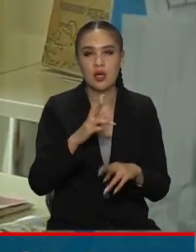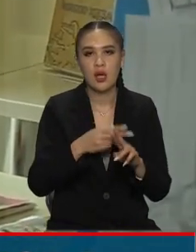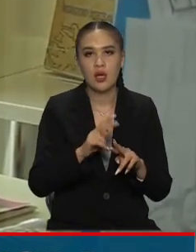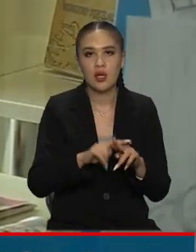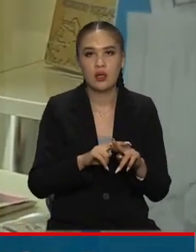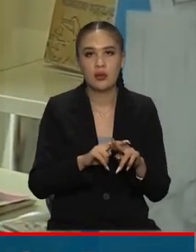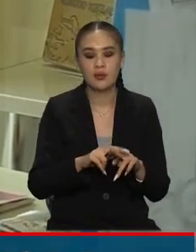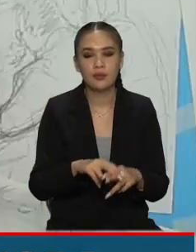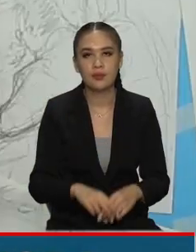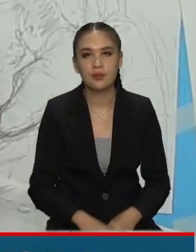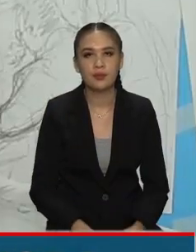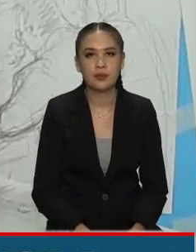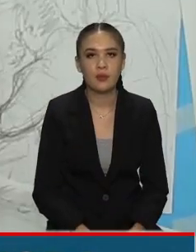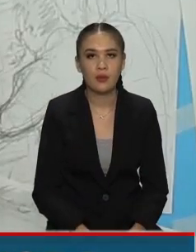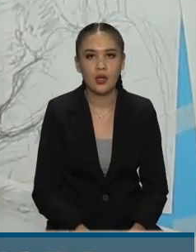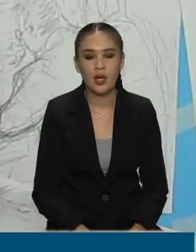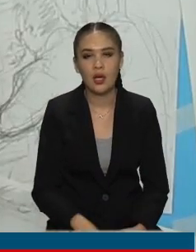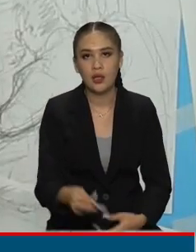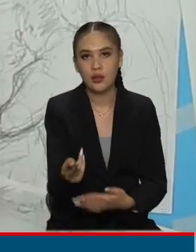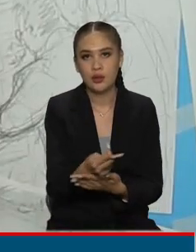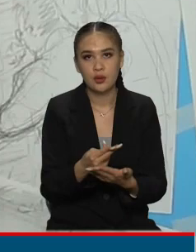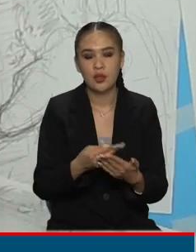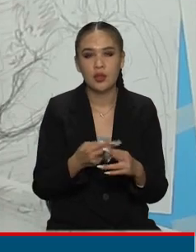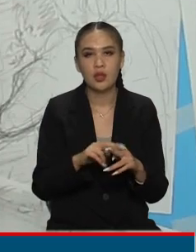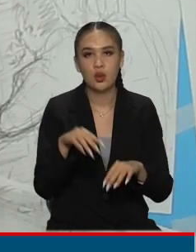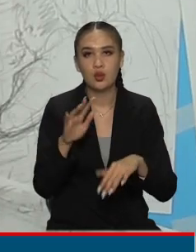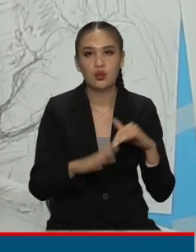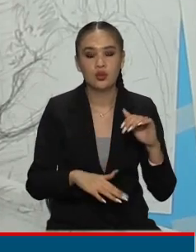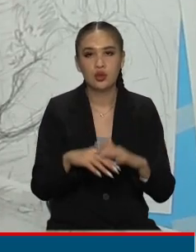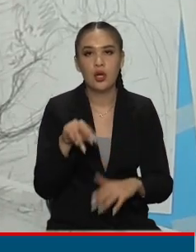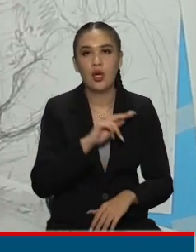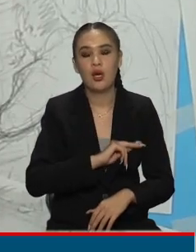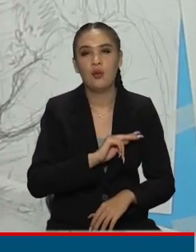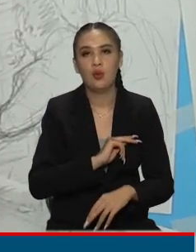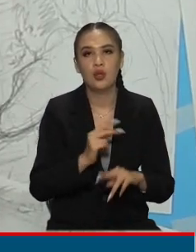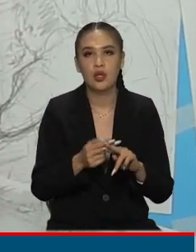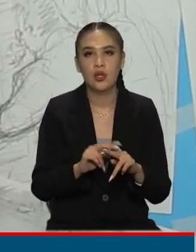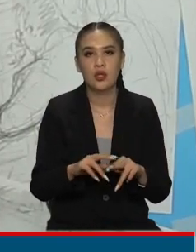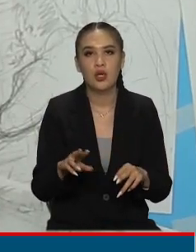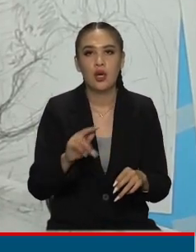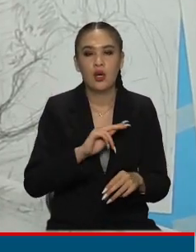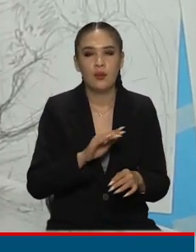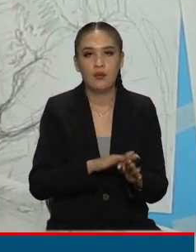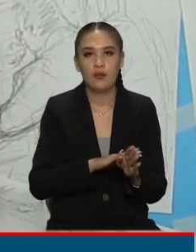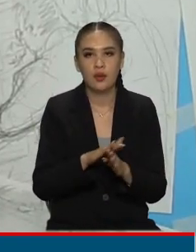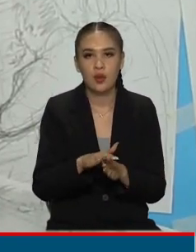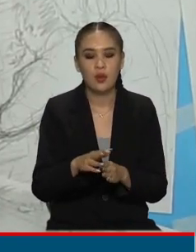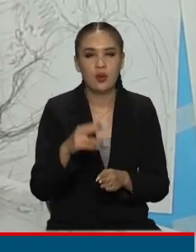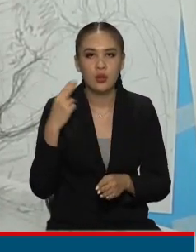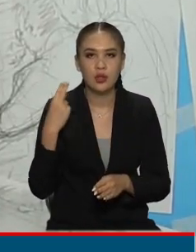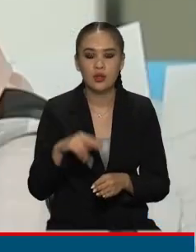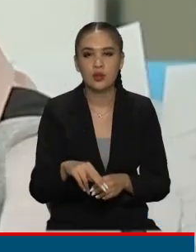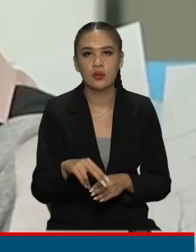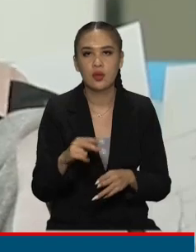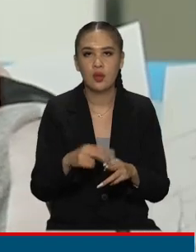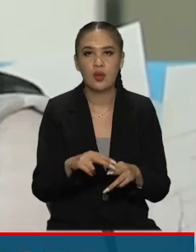Ахмета Байтурсынова. Рисунки – это ручная работа. Работа выполнена на очень хорошем художественном